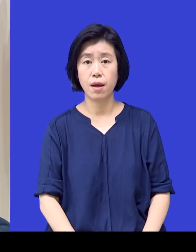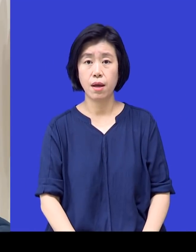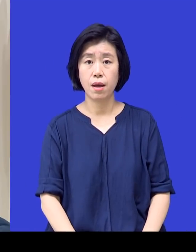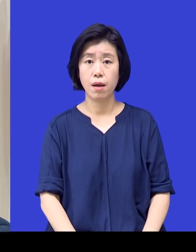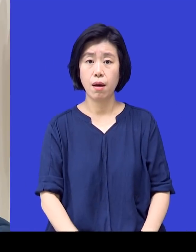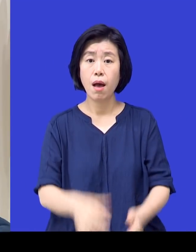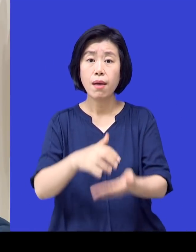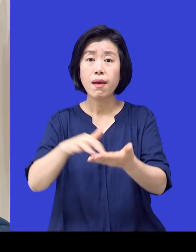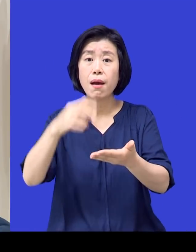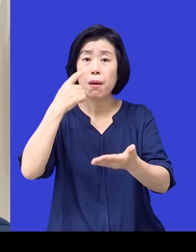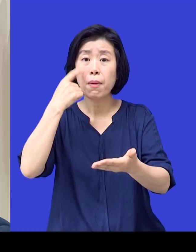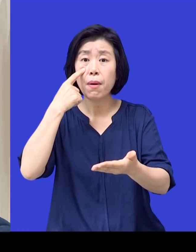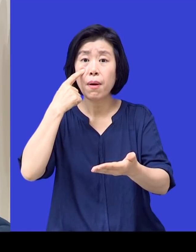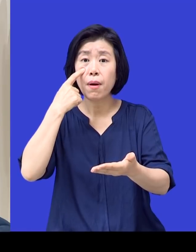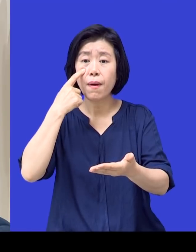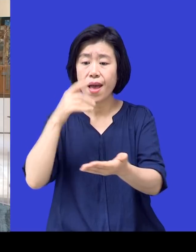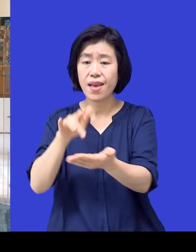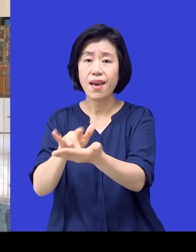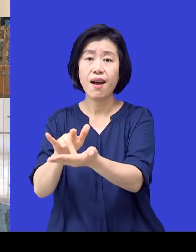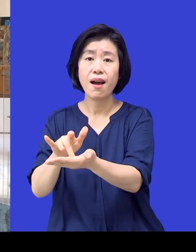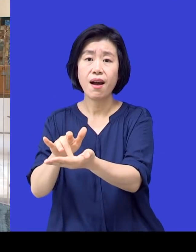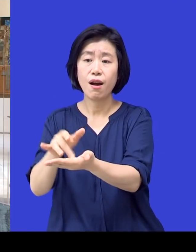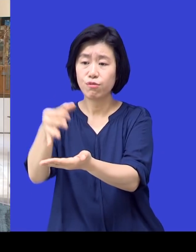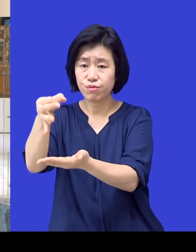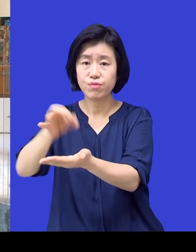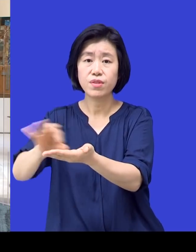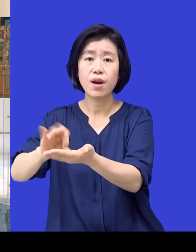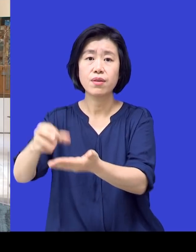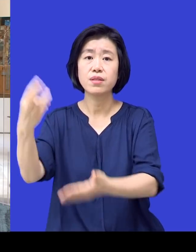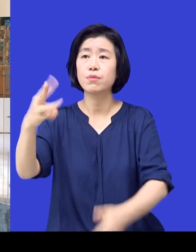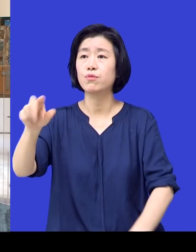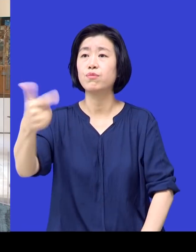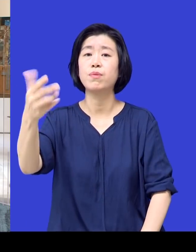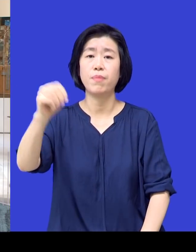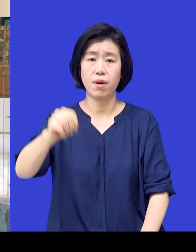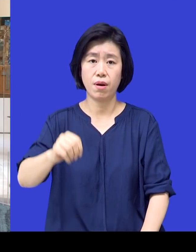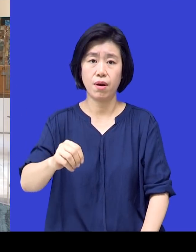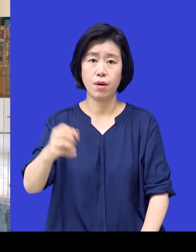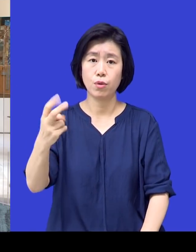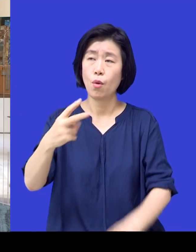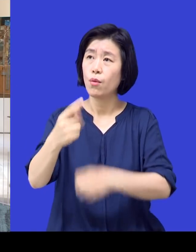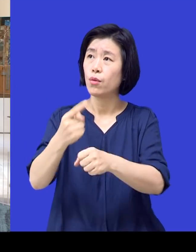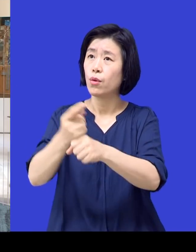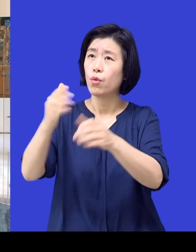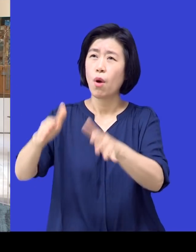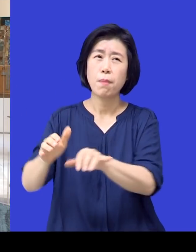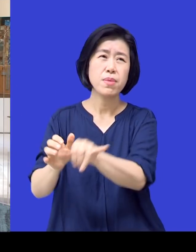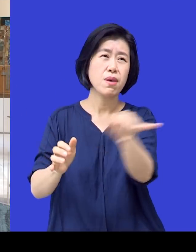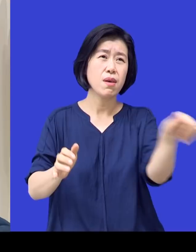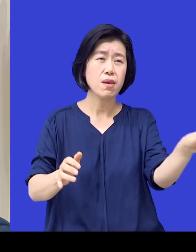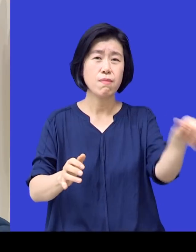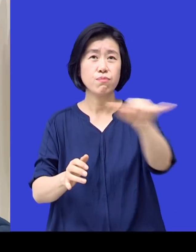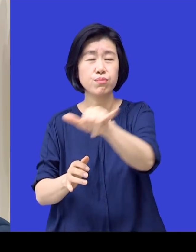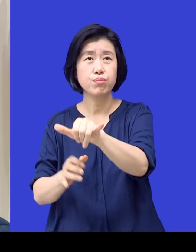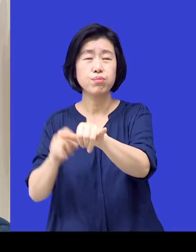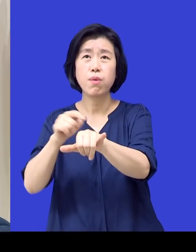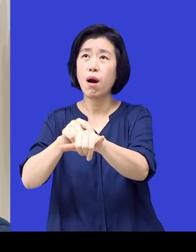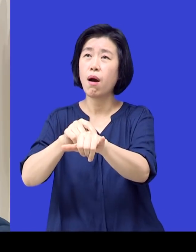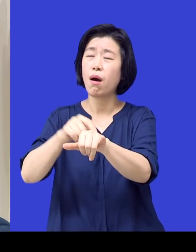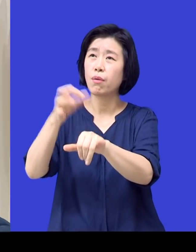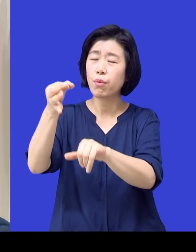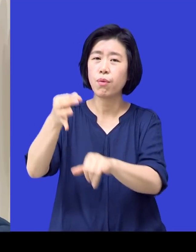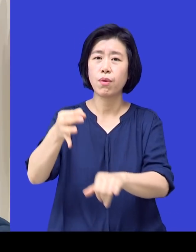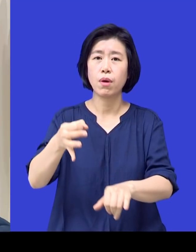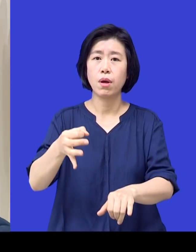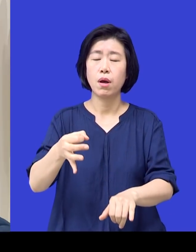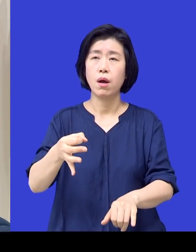거의 3,600만 원이 든 거예요. 네. 그렇죠. 그렇죠. 그래서 비행기표, 행정비용 그렇죠. 모든 걸 하면 이건 4만